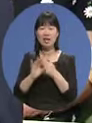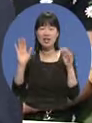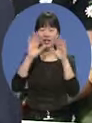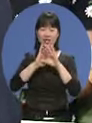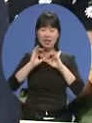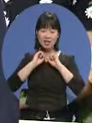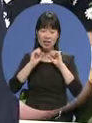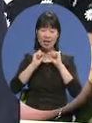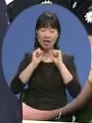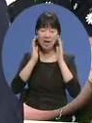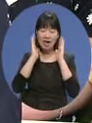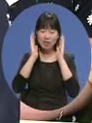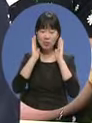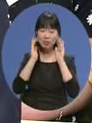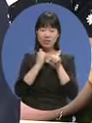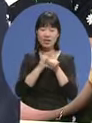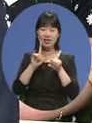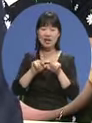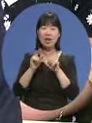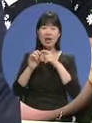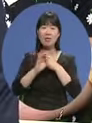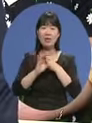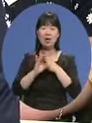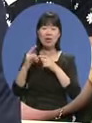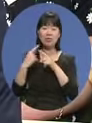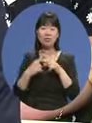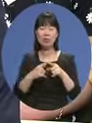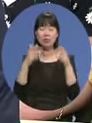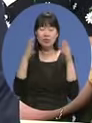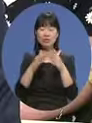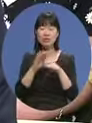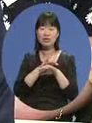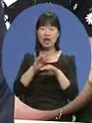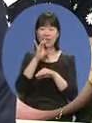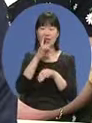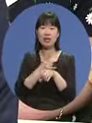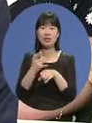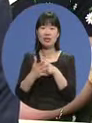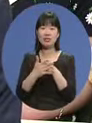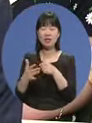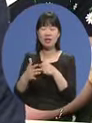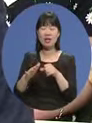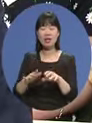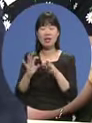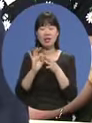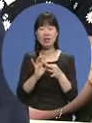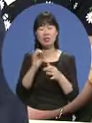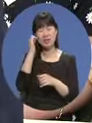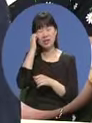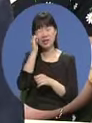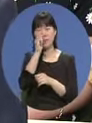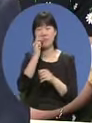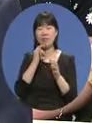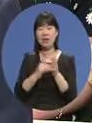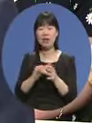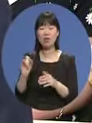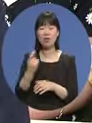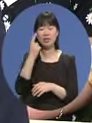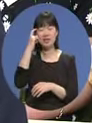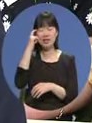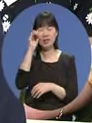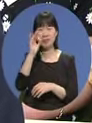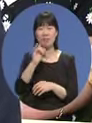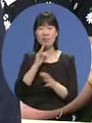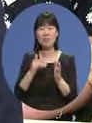자격서 하면은 하면 무조건 집중이 너무 안 되는 거예요. 계속 막 자고 이랬는데 제가 원인을 한번 생각해봤죠.